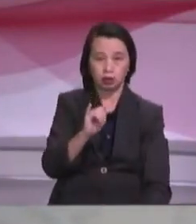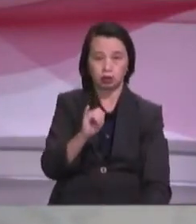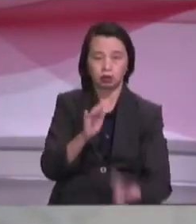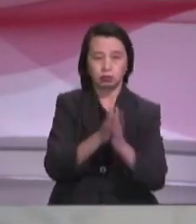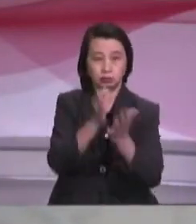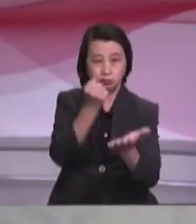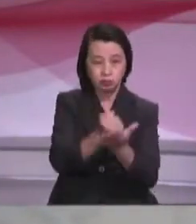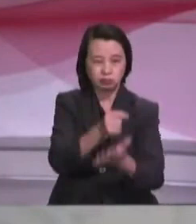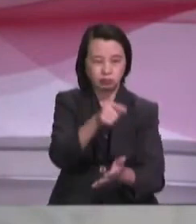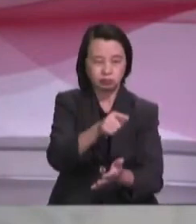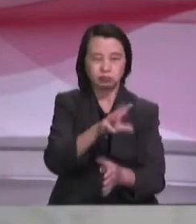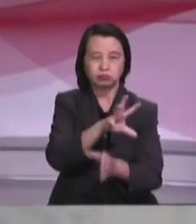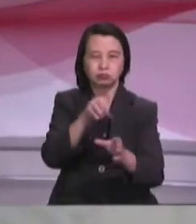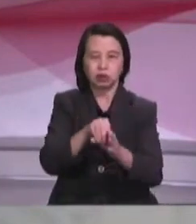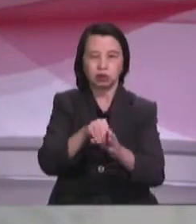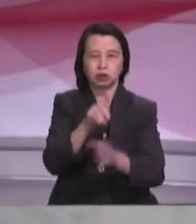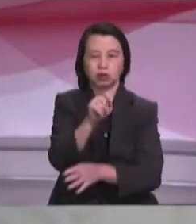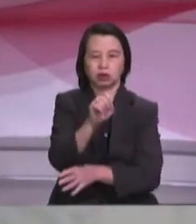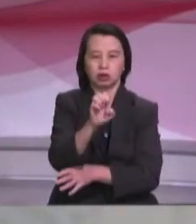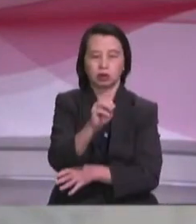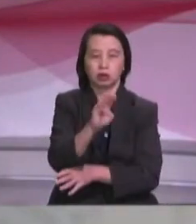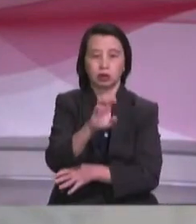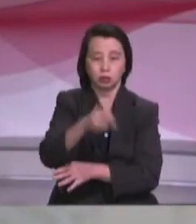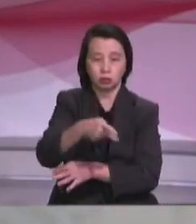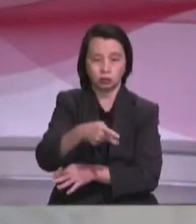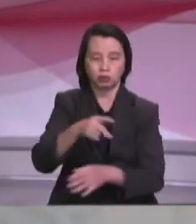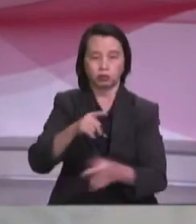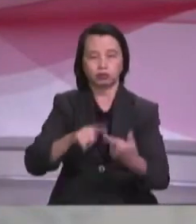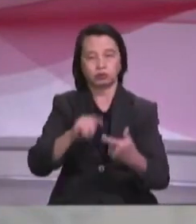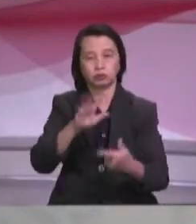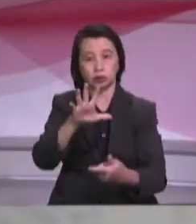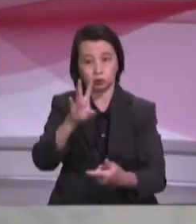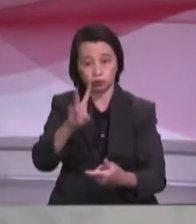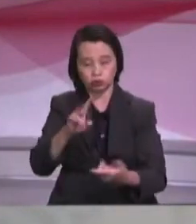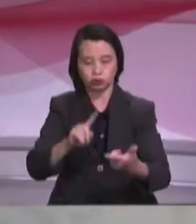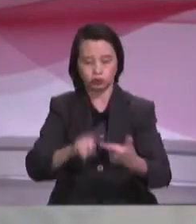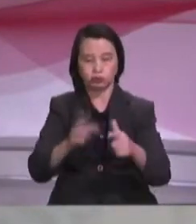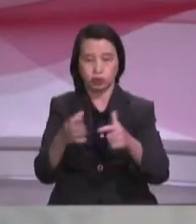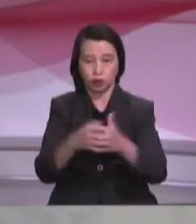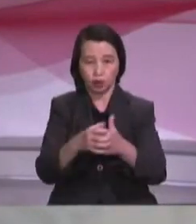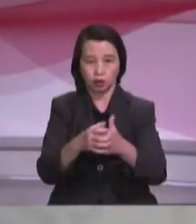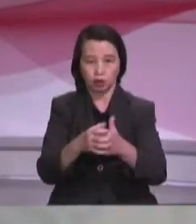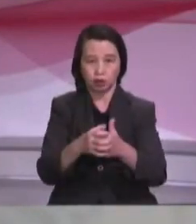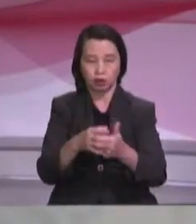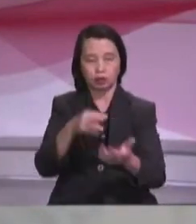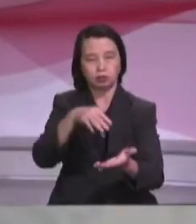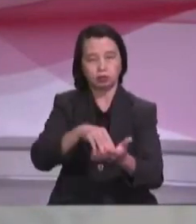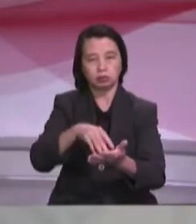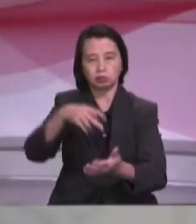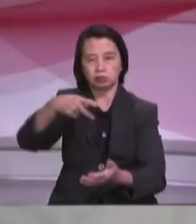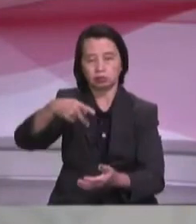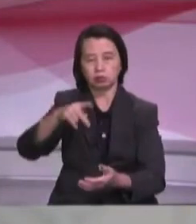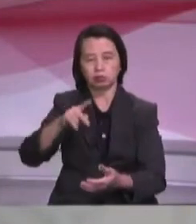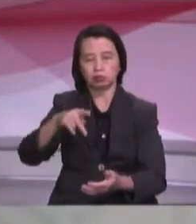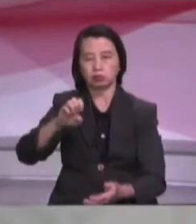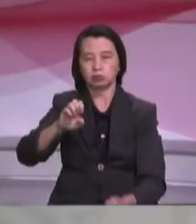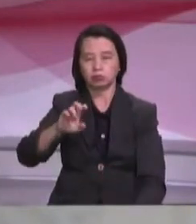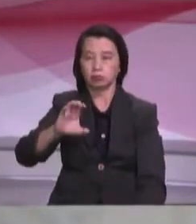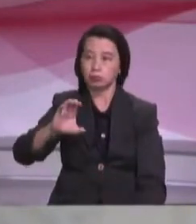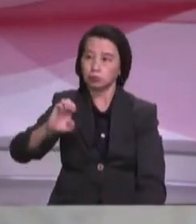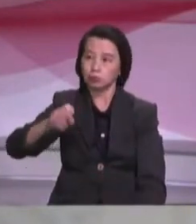yang membabitkan kluster tembok Tapah 57 kes, kluster tembok Pengkalan Cepa 19